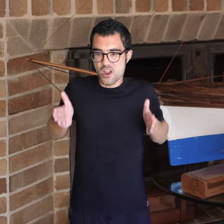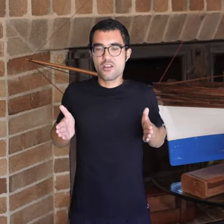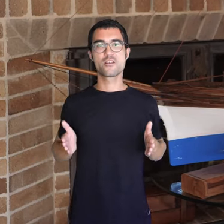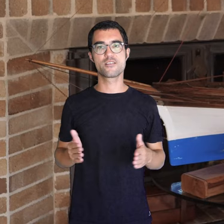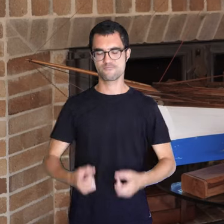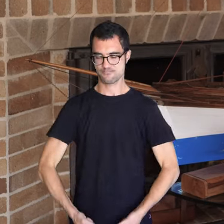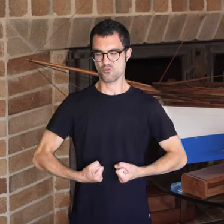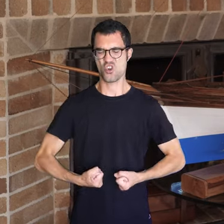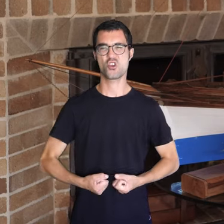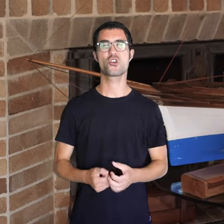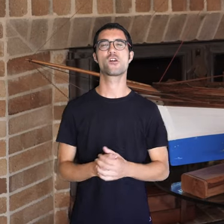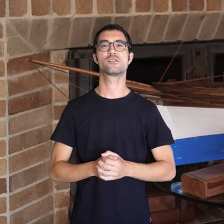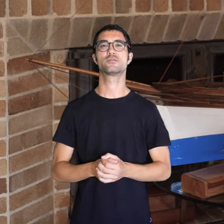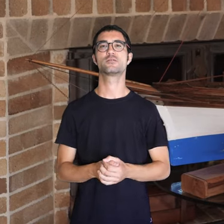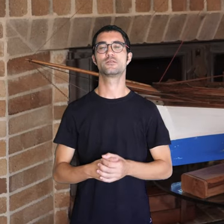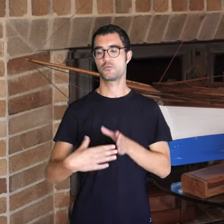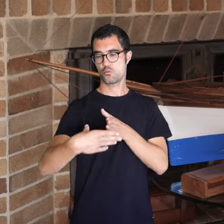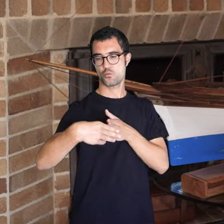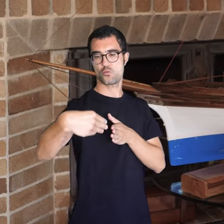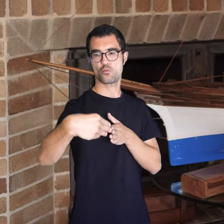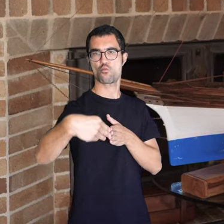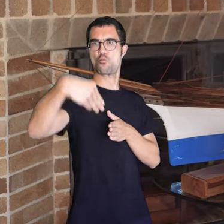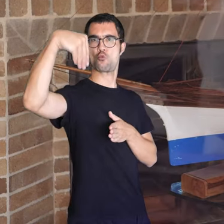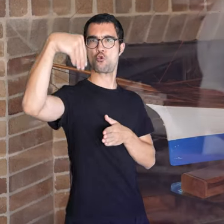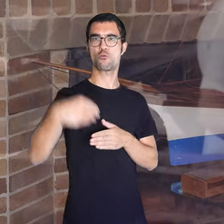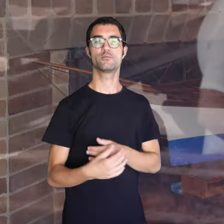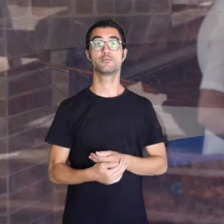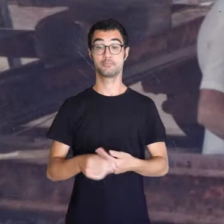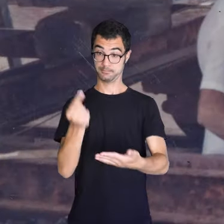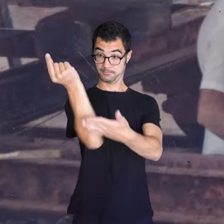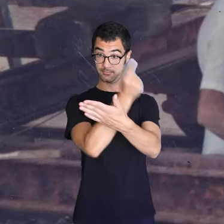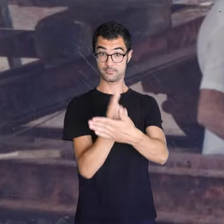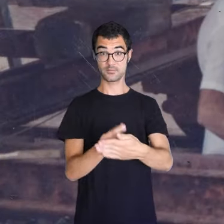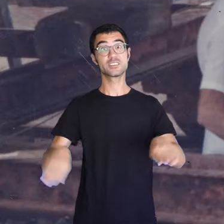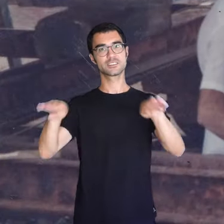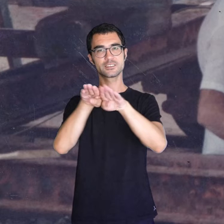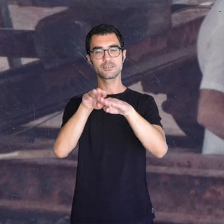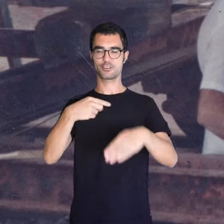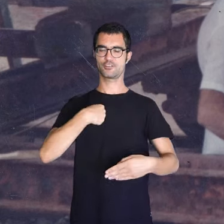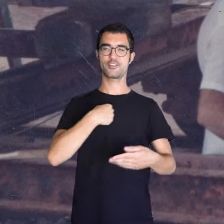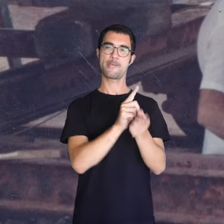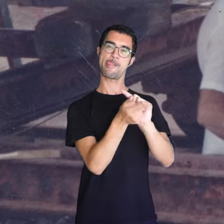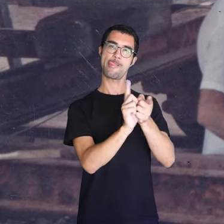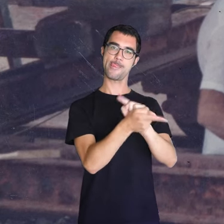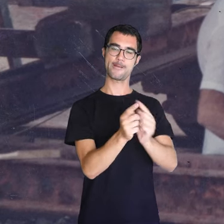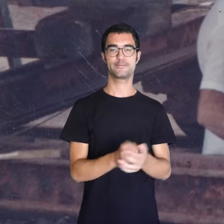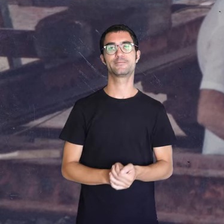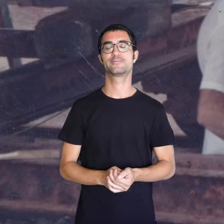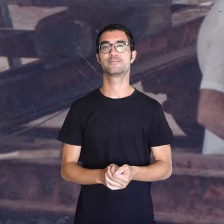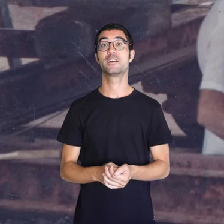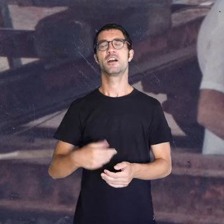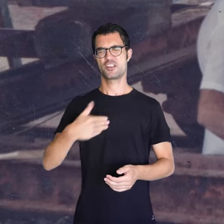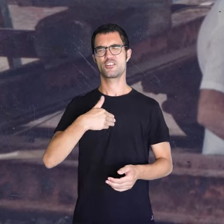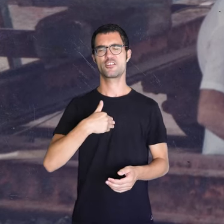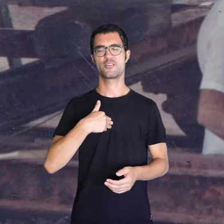un poc més de força a la popa. És a dir, que eren les mateixes plantilles però modificades. I després ja vaig